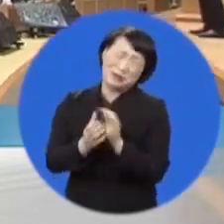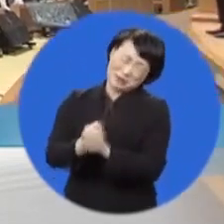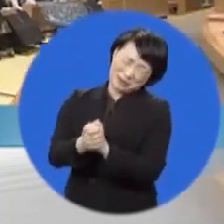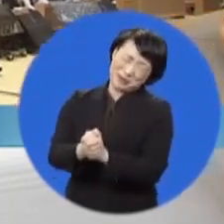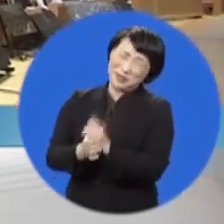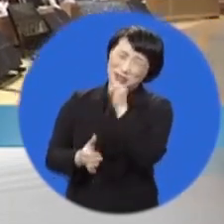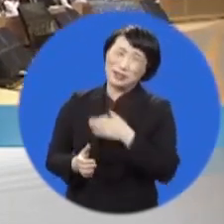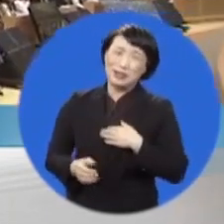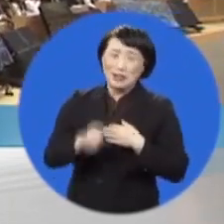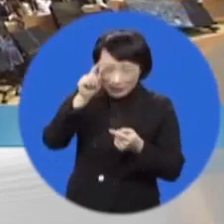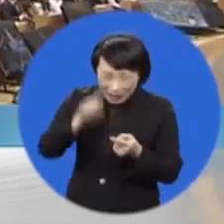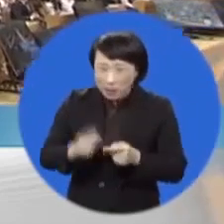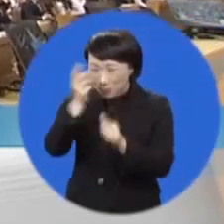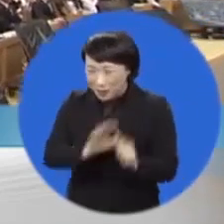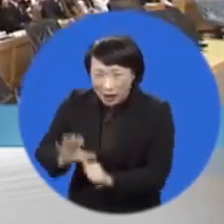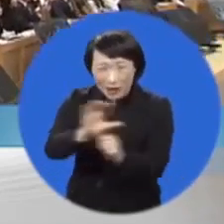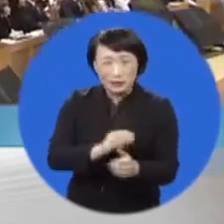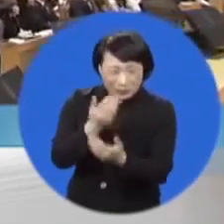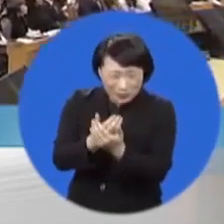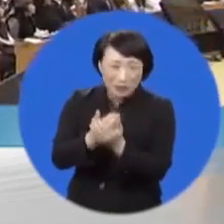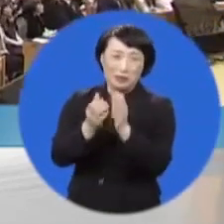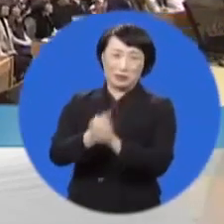이렇게 보존하여 주세요